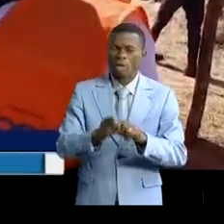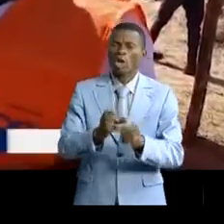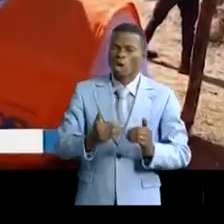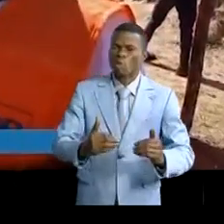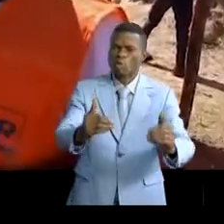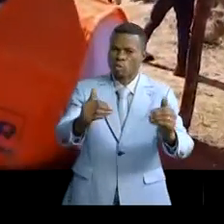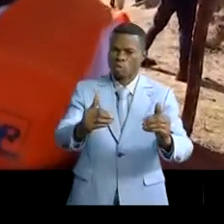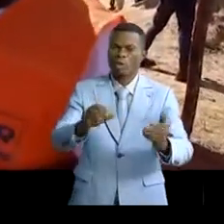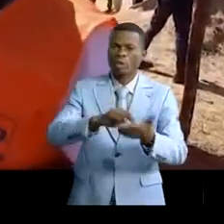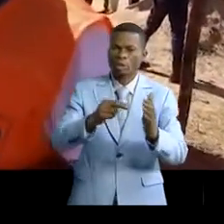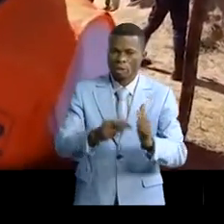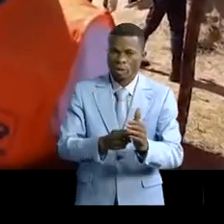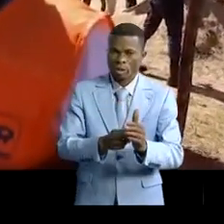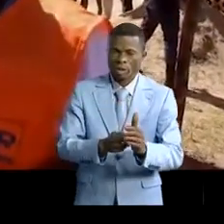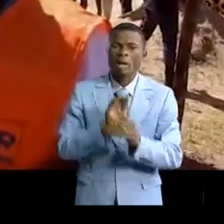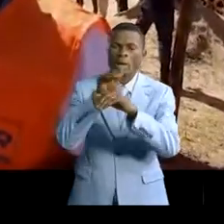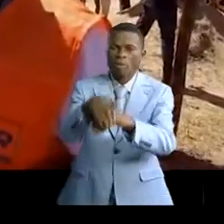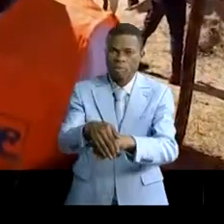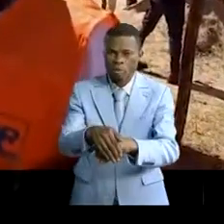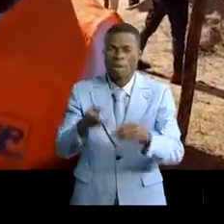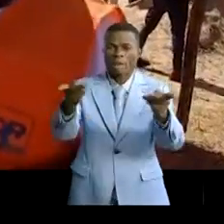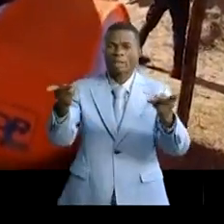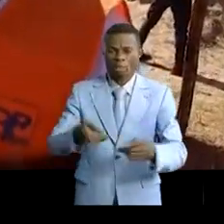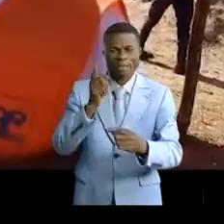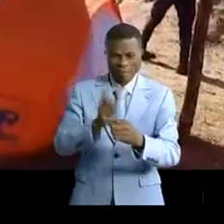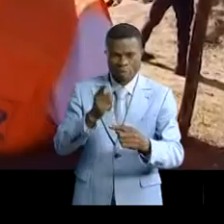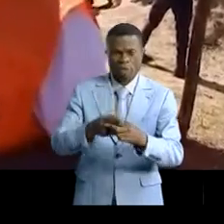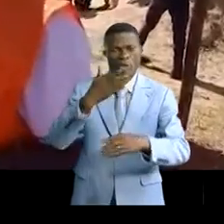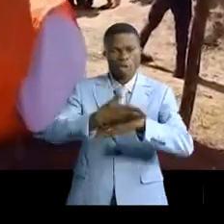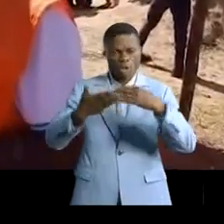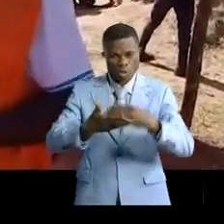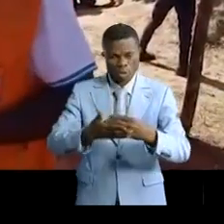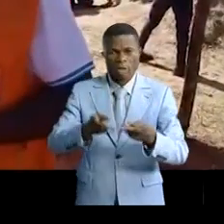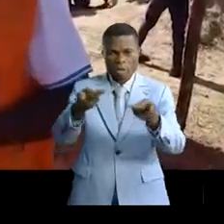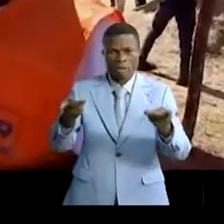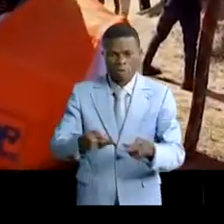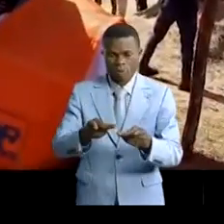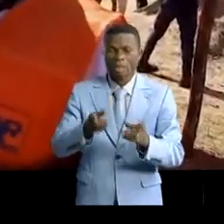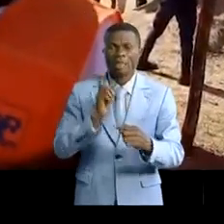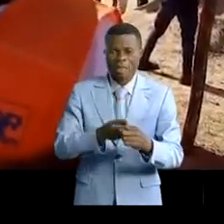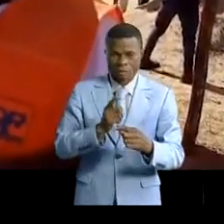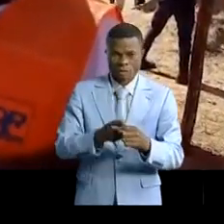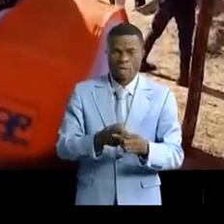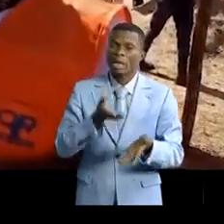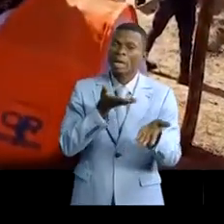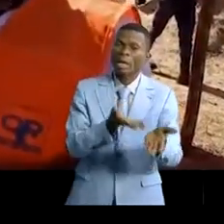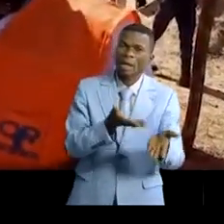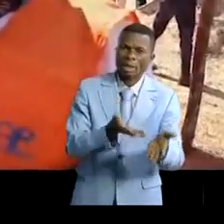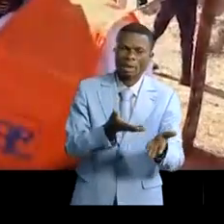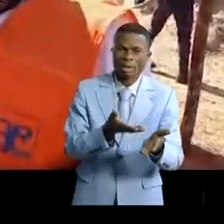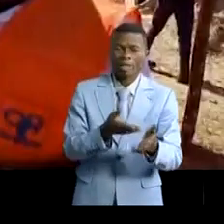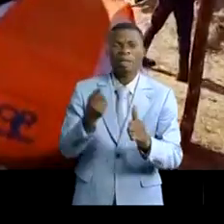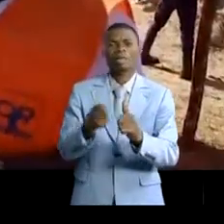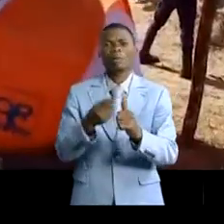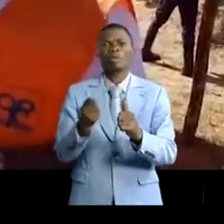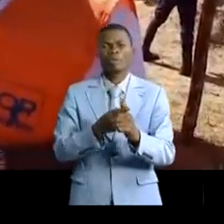discontinue, c'est-à-dire intervenir qu'à des endroits difficiles communément appelés points chauds, afin de permettre dans un premier